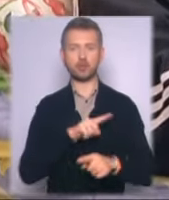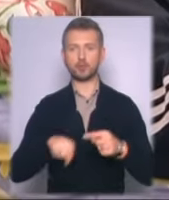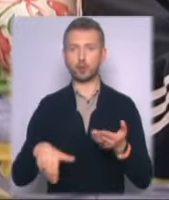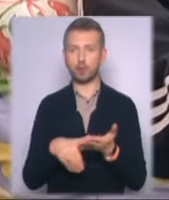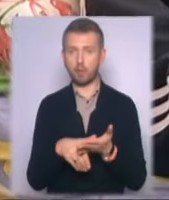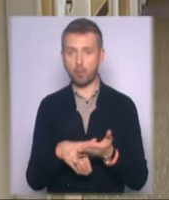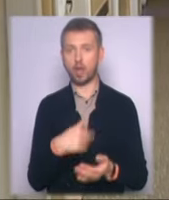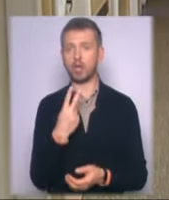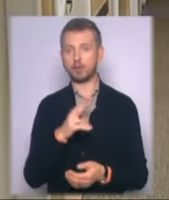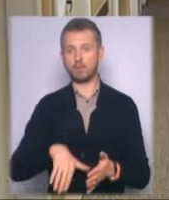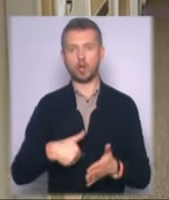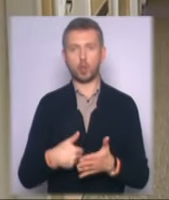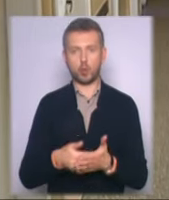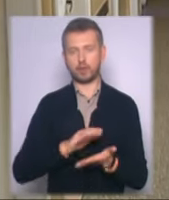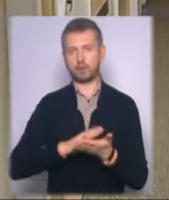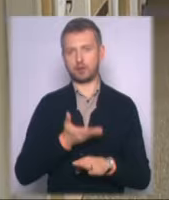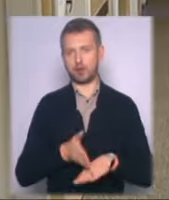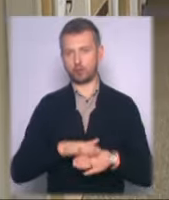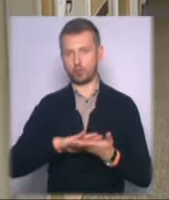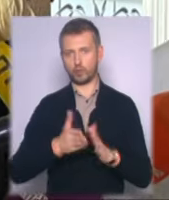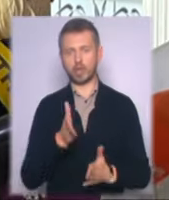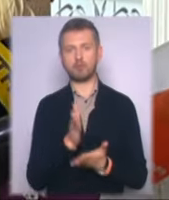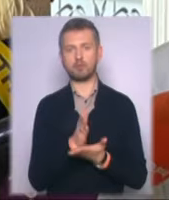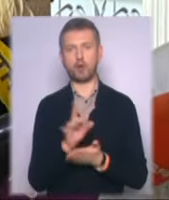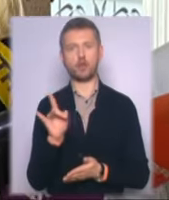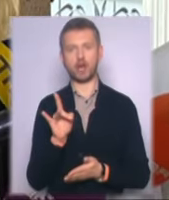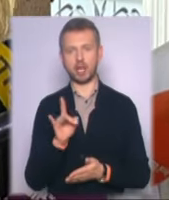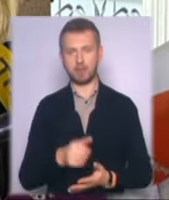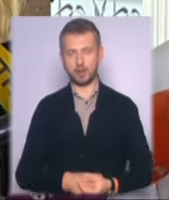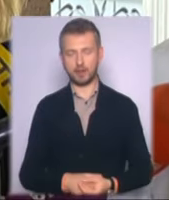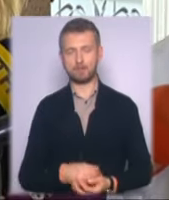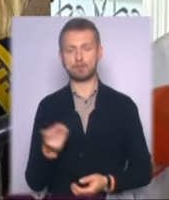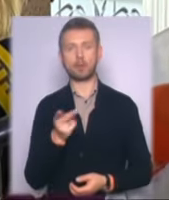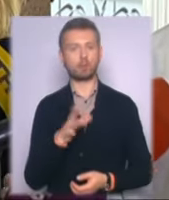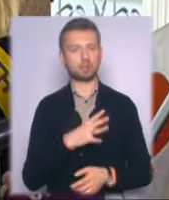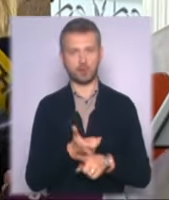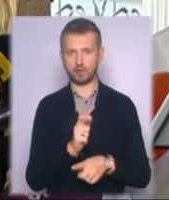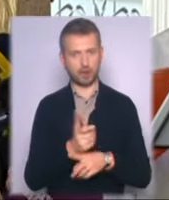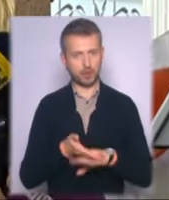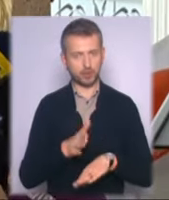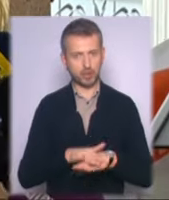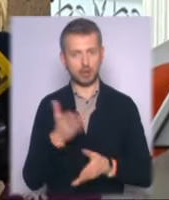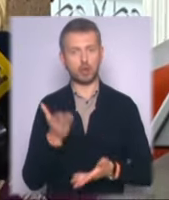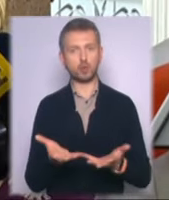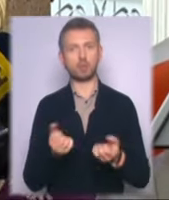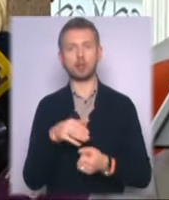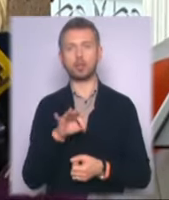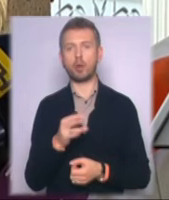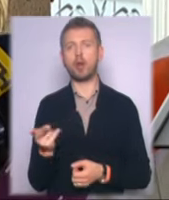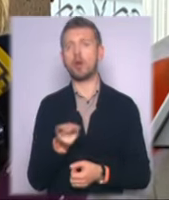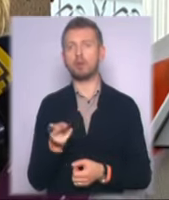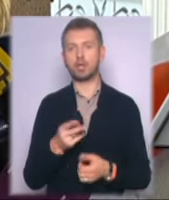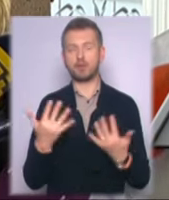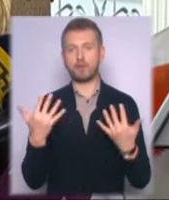Двоє з них і досі у тяжкому стані перебувають в реанімації. Вони обидва були вкрай важкі. Якщо брати, то обидва